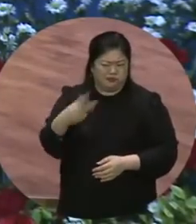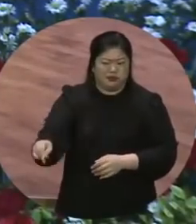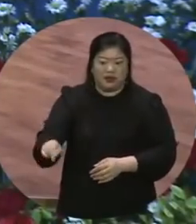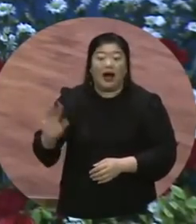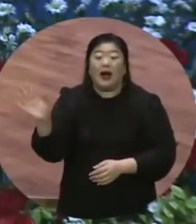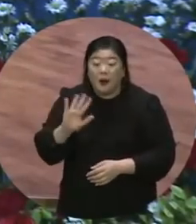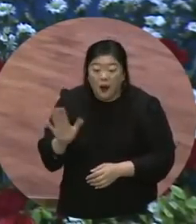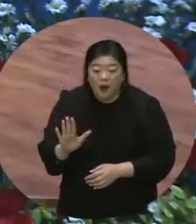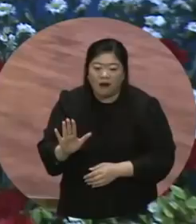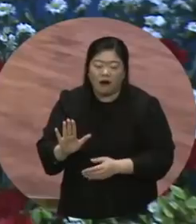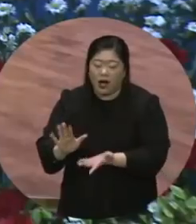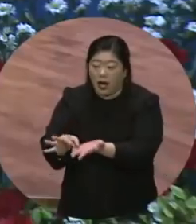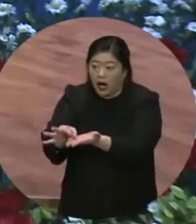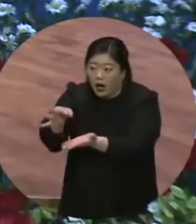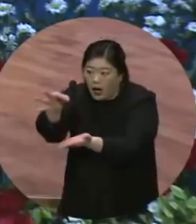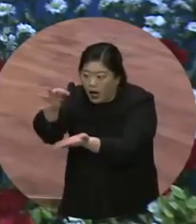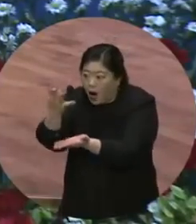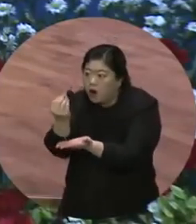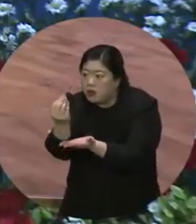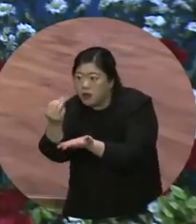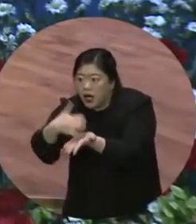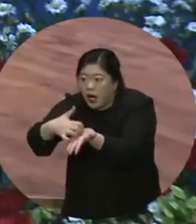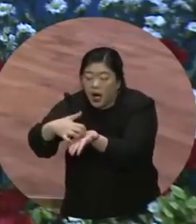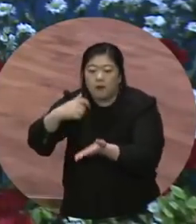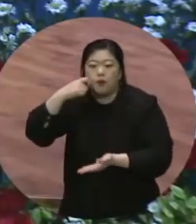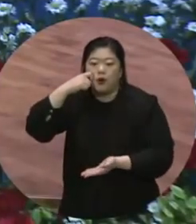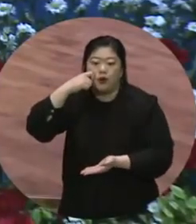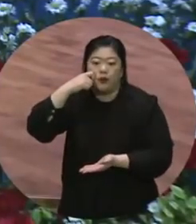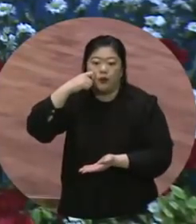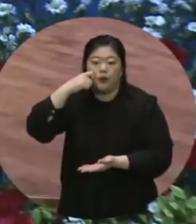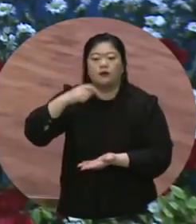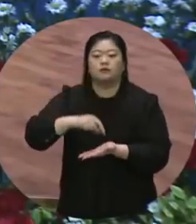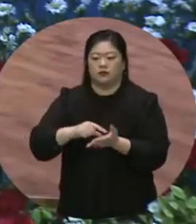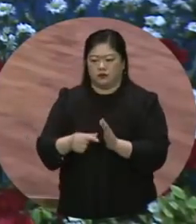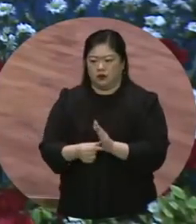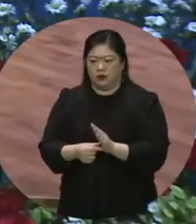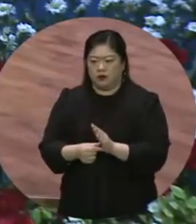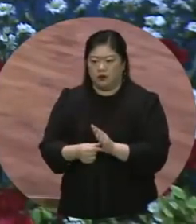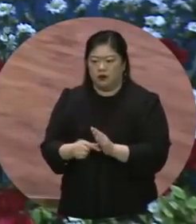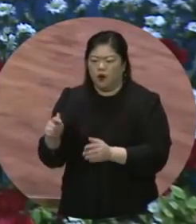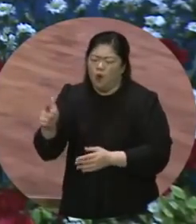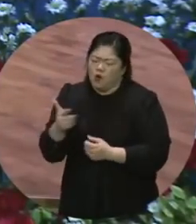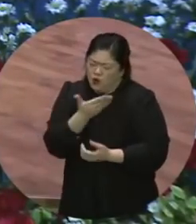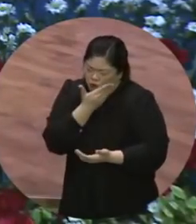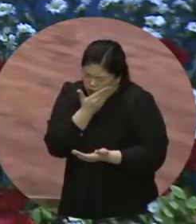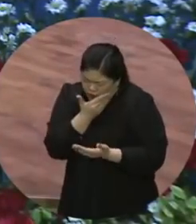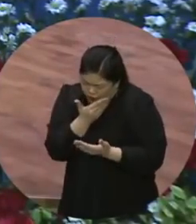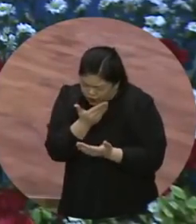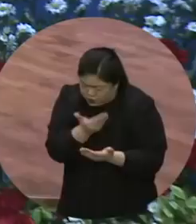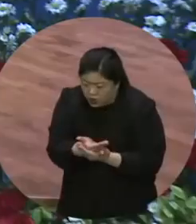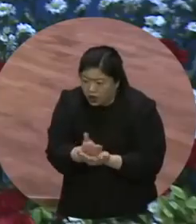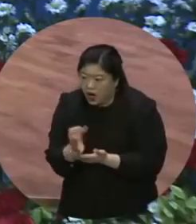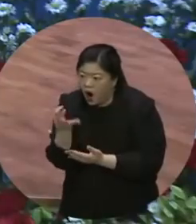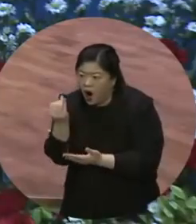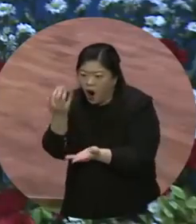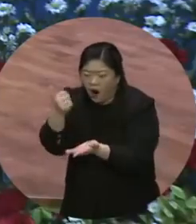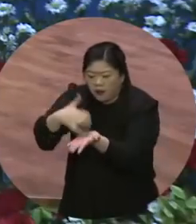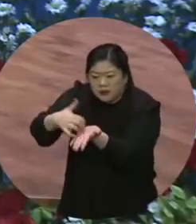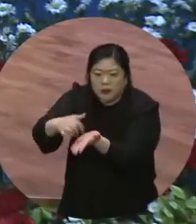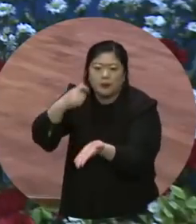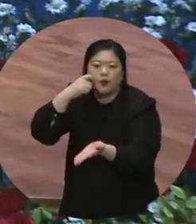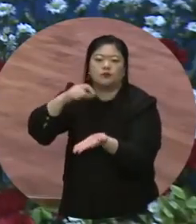은혜에 우리가 구원받은 것은 값으로 매길 수가 없다. 그만큼 어떤 것과도 비교할 수 없는 가치를 말합니다. 그리고